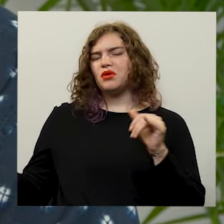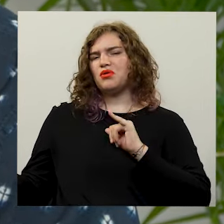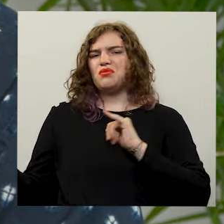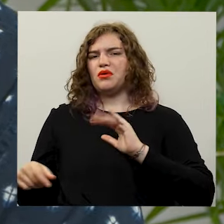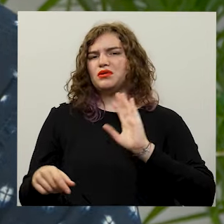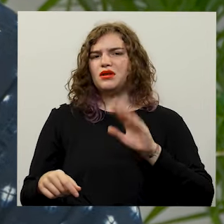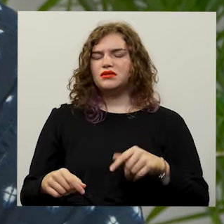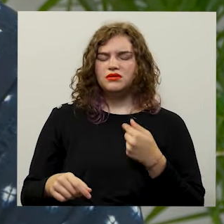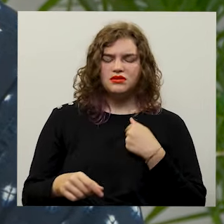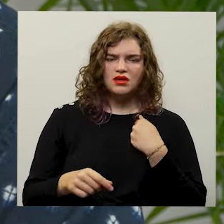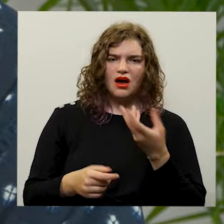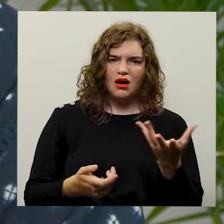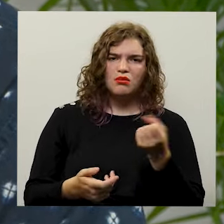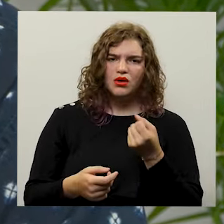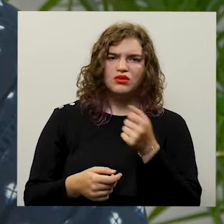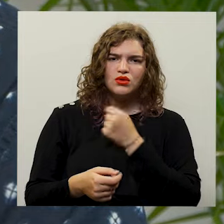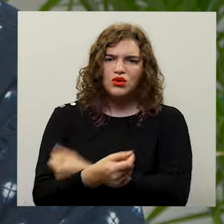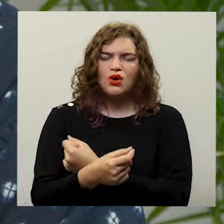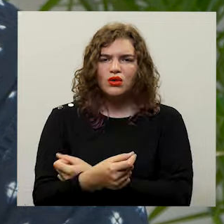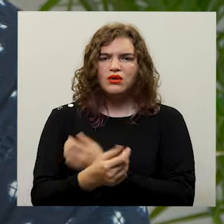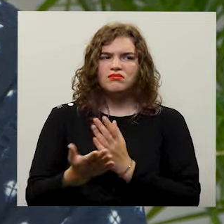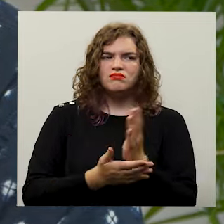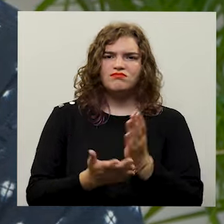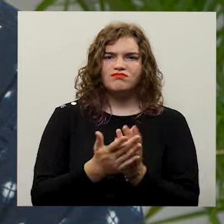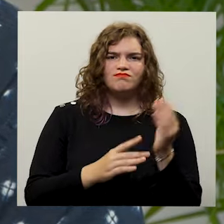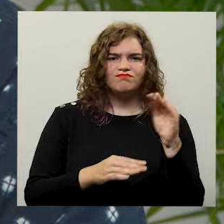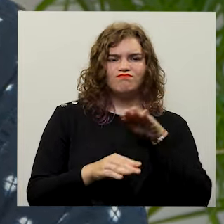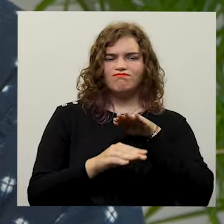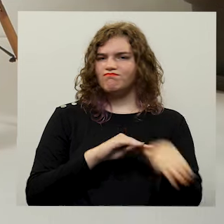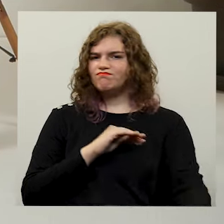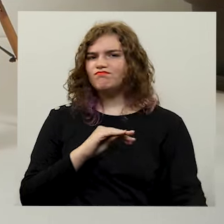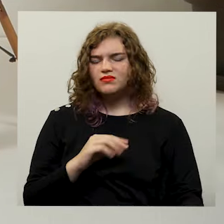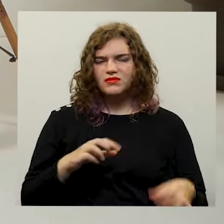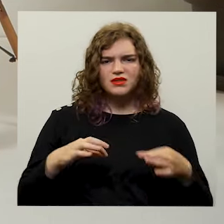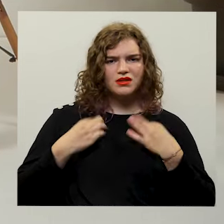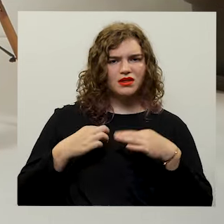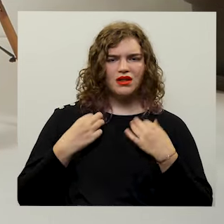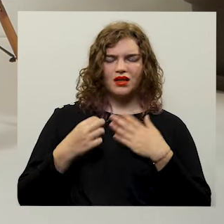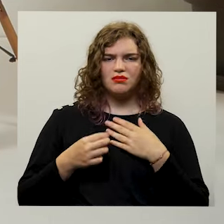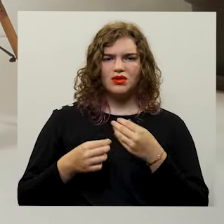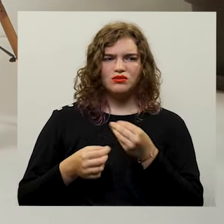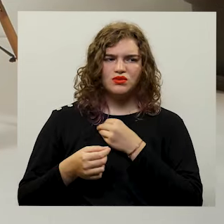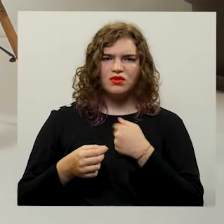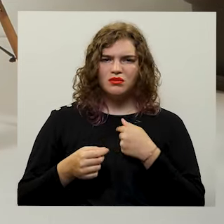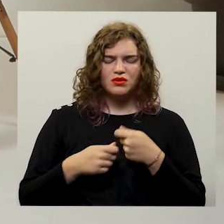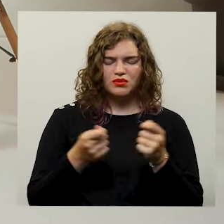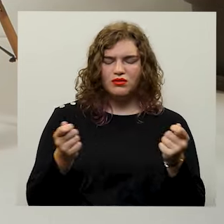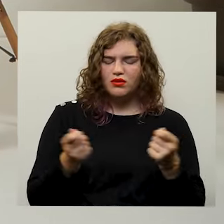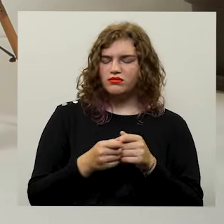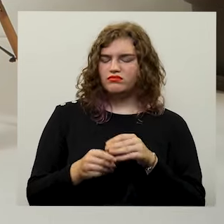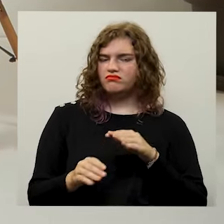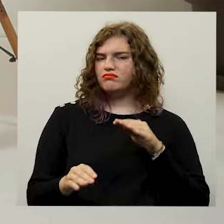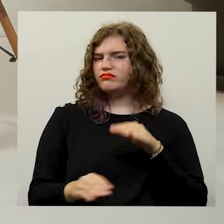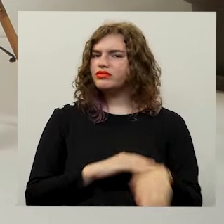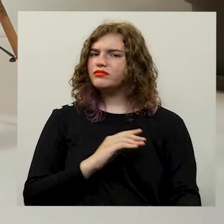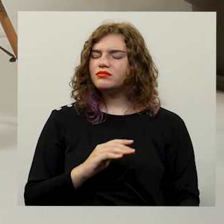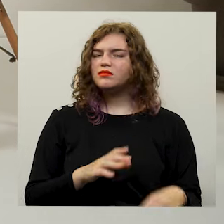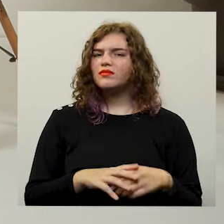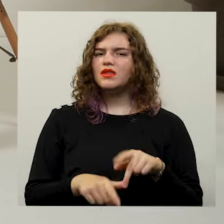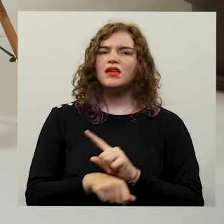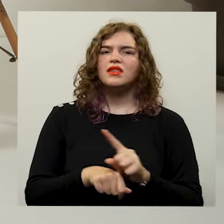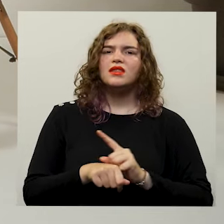atunci numai în jos. S-a dus viața mea, sănătatea mea, sufletul meu, tot. Deci a fost o perioadă